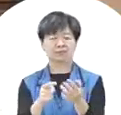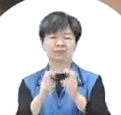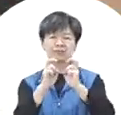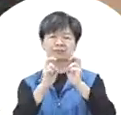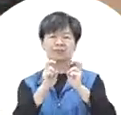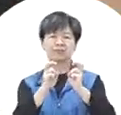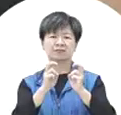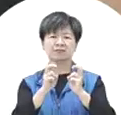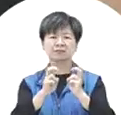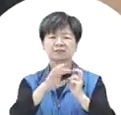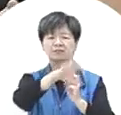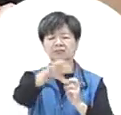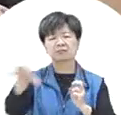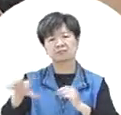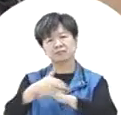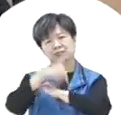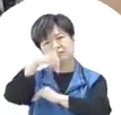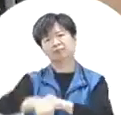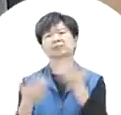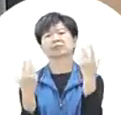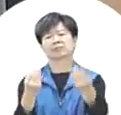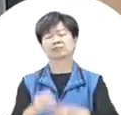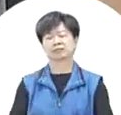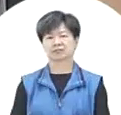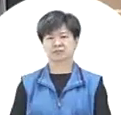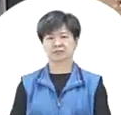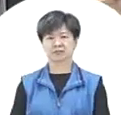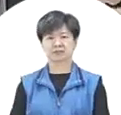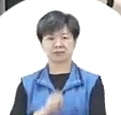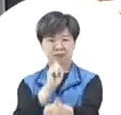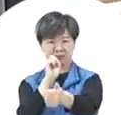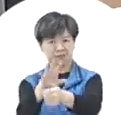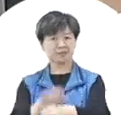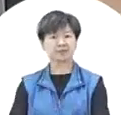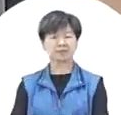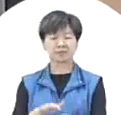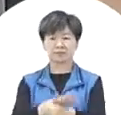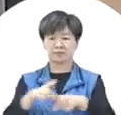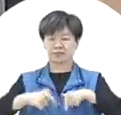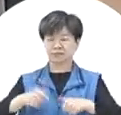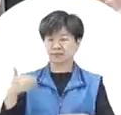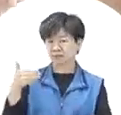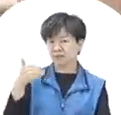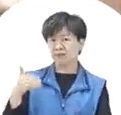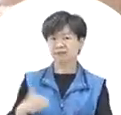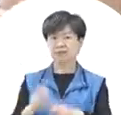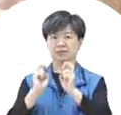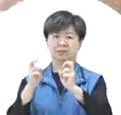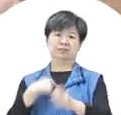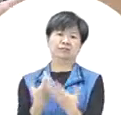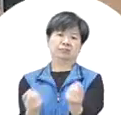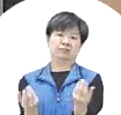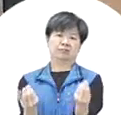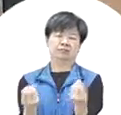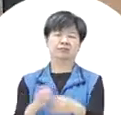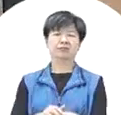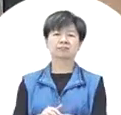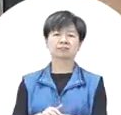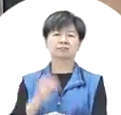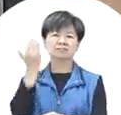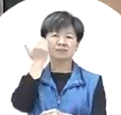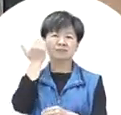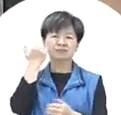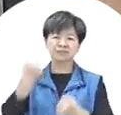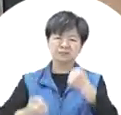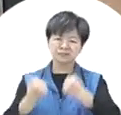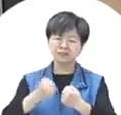讲捷运，对吧，市长？ 你 我跟你讲啦，你说爱心卡啦，您捷运我哪不捷运？ 客运啦，客运 未来也会。 我跟你